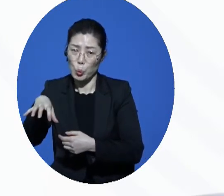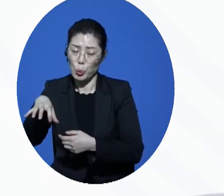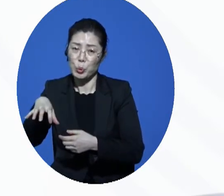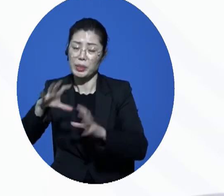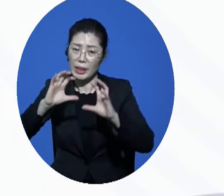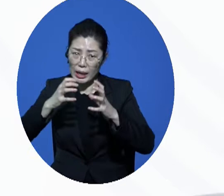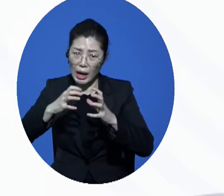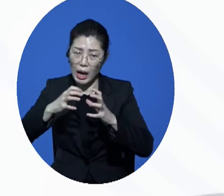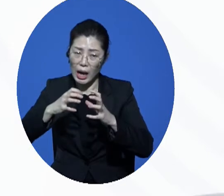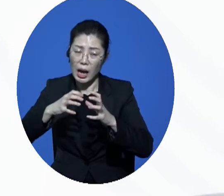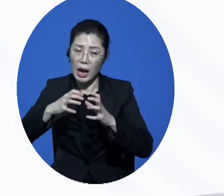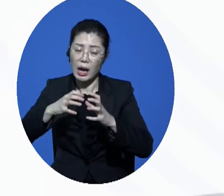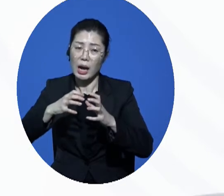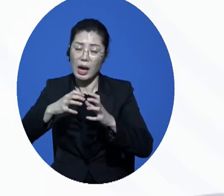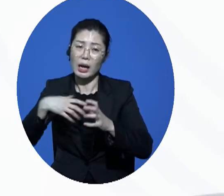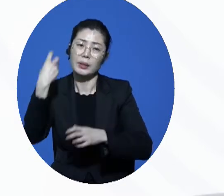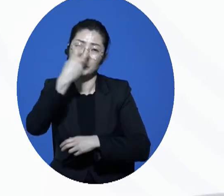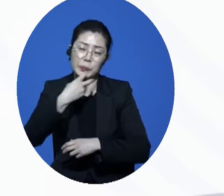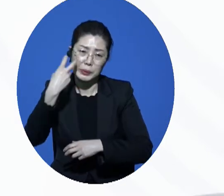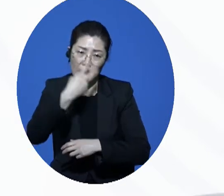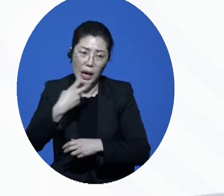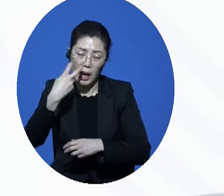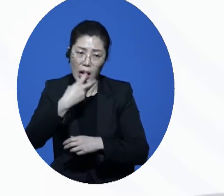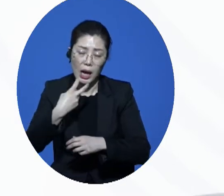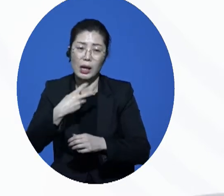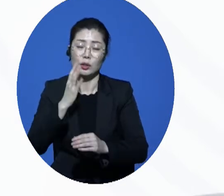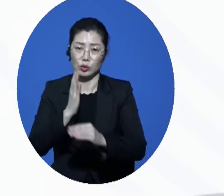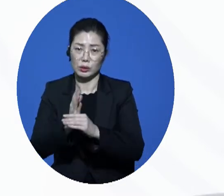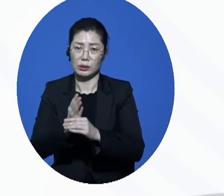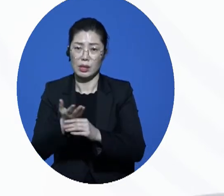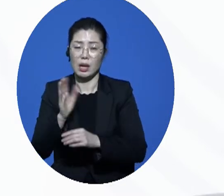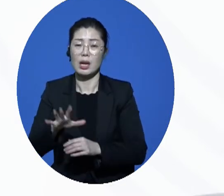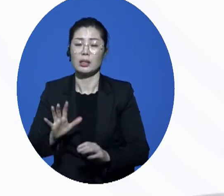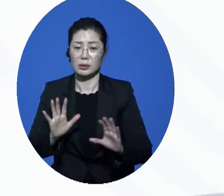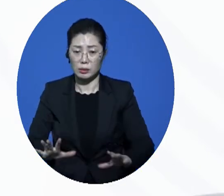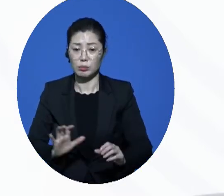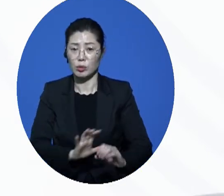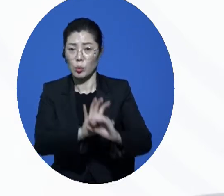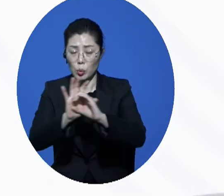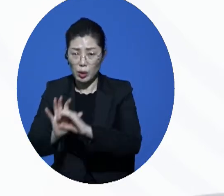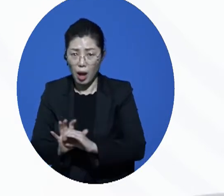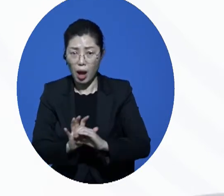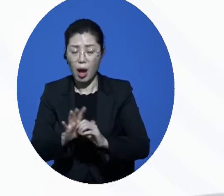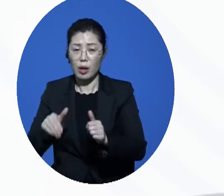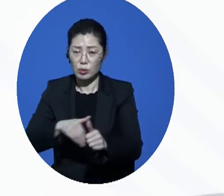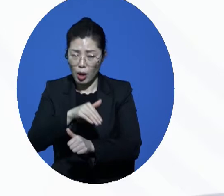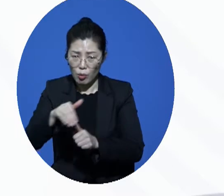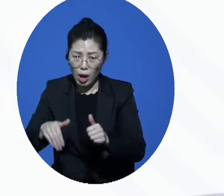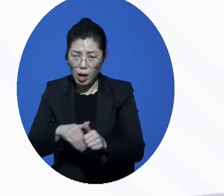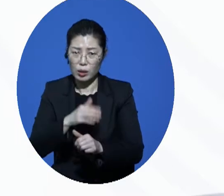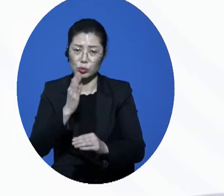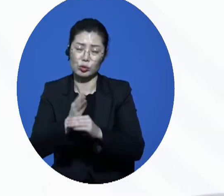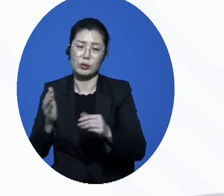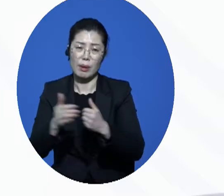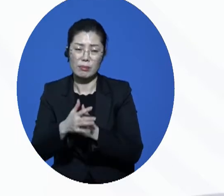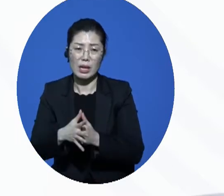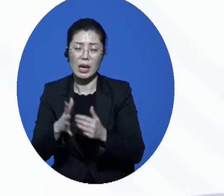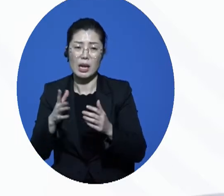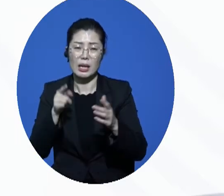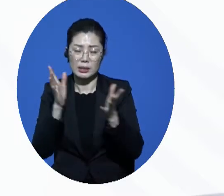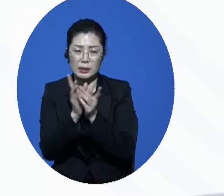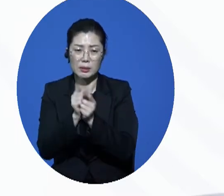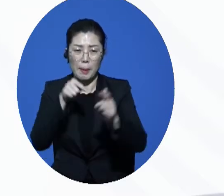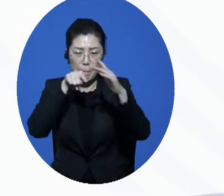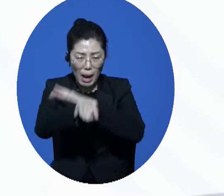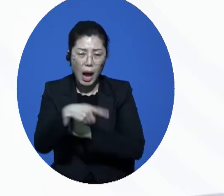해서도 모니터링을 한 바 있는데 코로나19로 인하여서 우리가 그동안 했던 모니터링을 할 수가 없었습니다. 직접 방문을